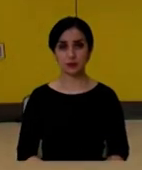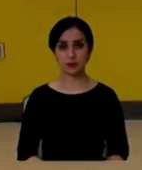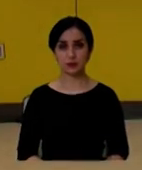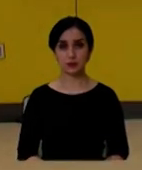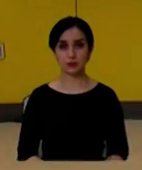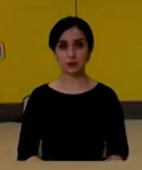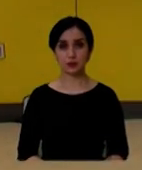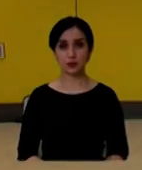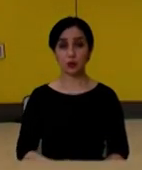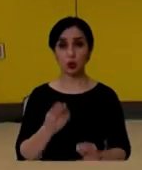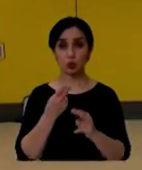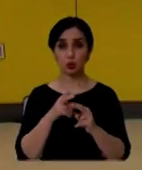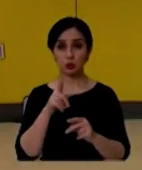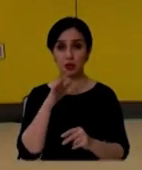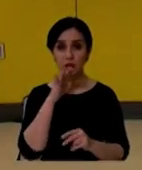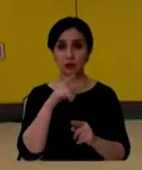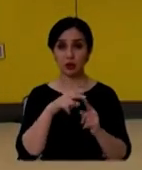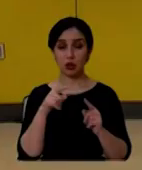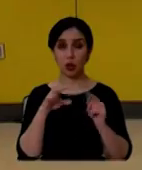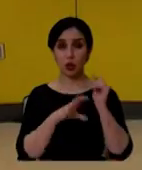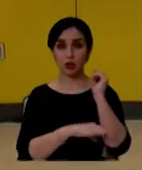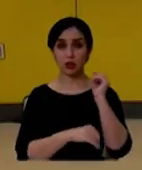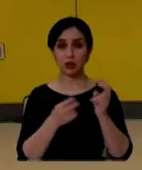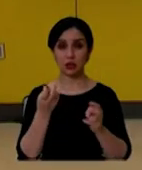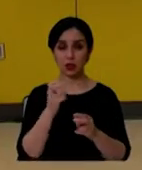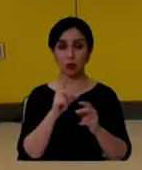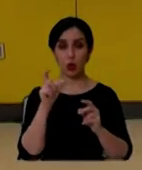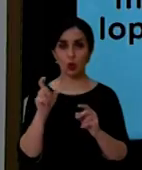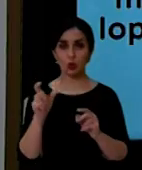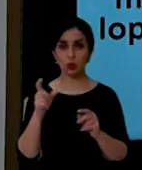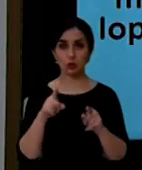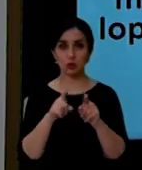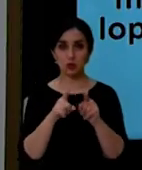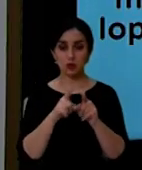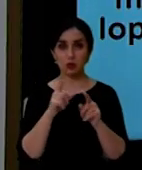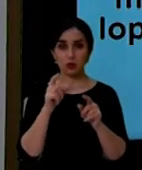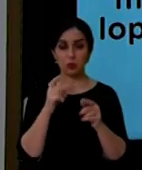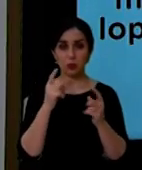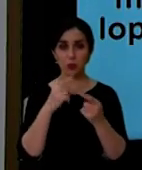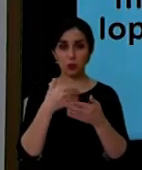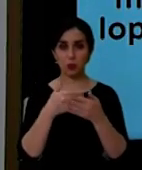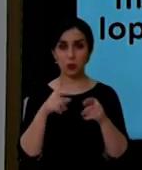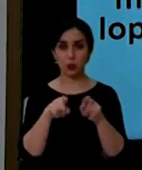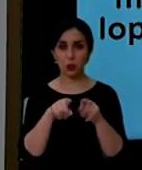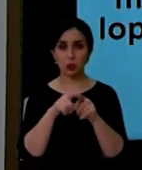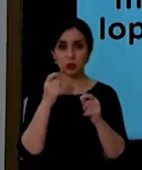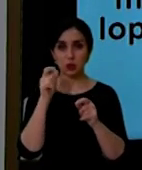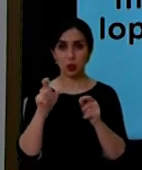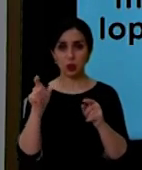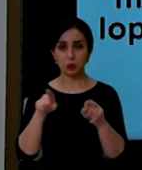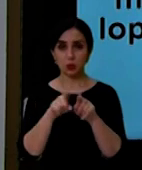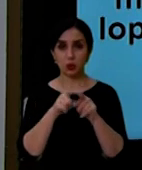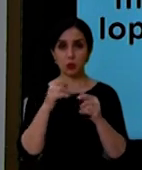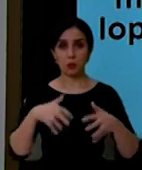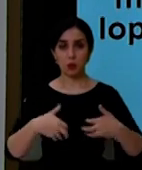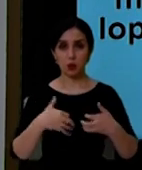Üçbü davirinin, ahirgi kilib, adamsıman maymullər rüvajləngən. Ormalların qısqarışı